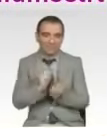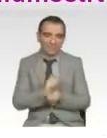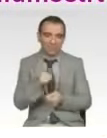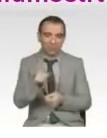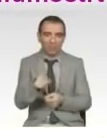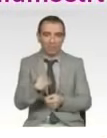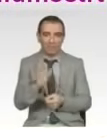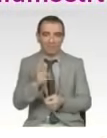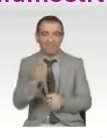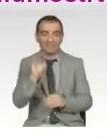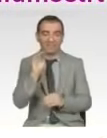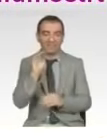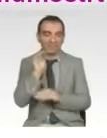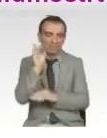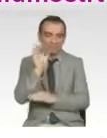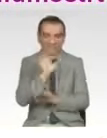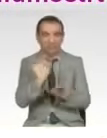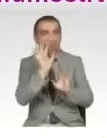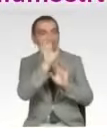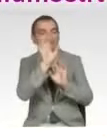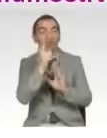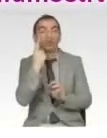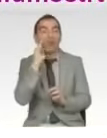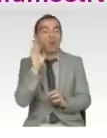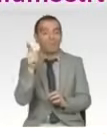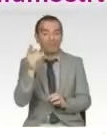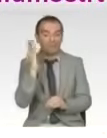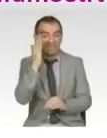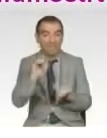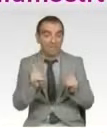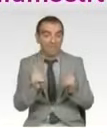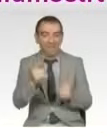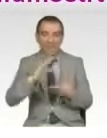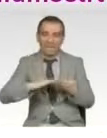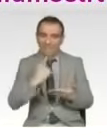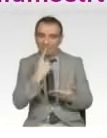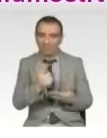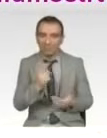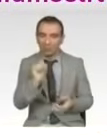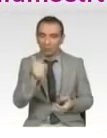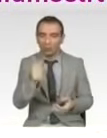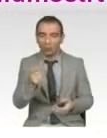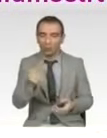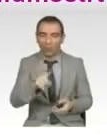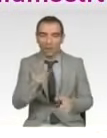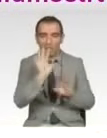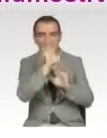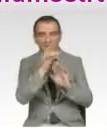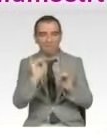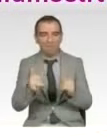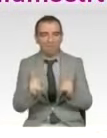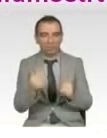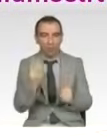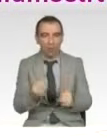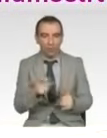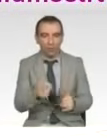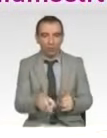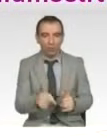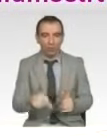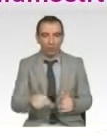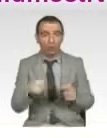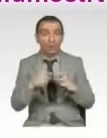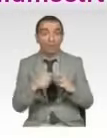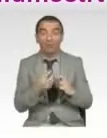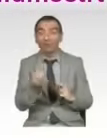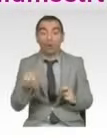O da daha hayatında hiç basketbol maçına gitmemişti. Arkadaş dedi ki işte önümüzdeki günlerde basketbol maçı olacak. Rumeysa da çok